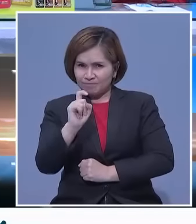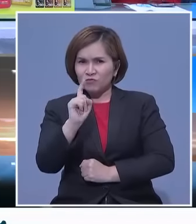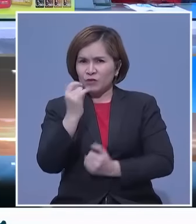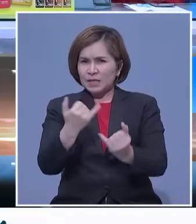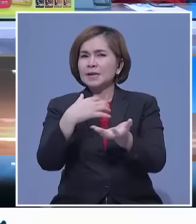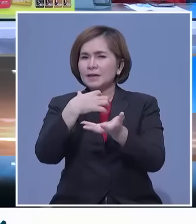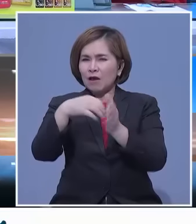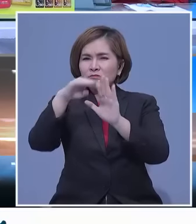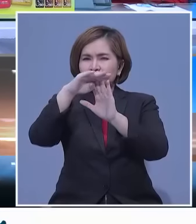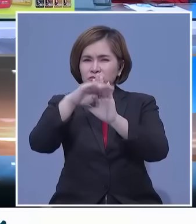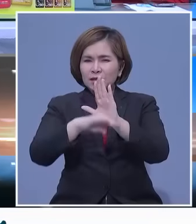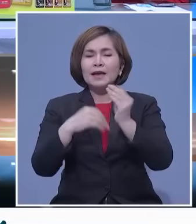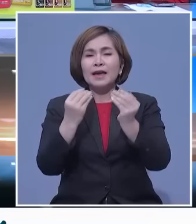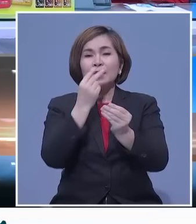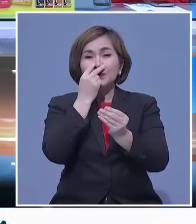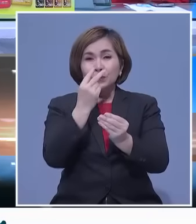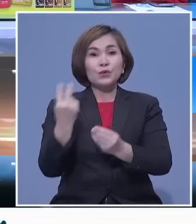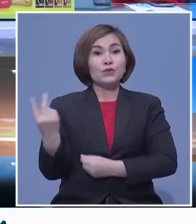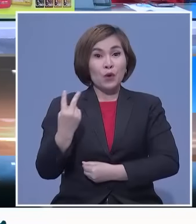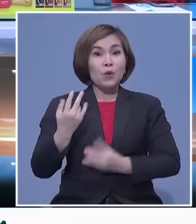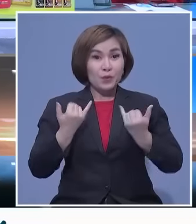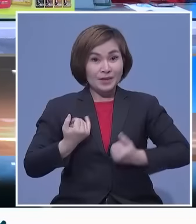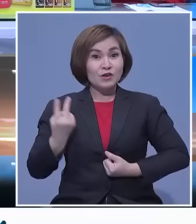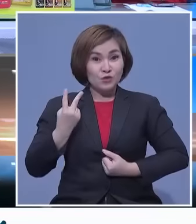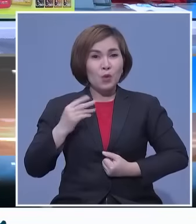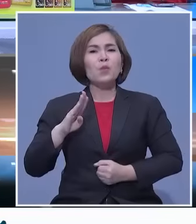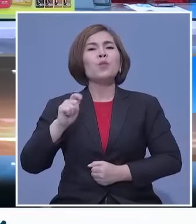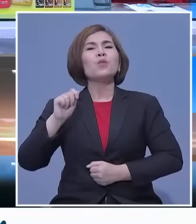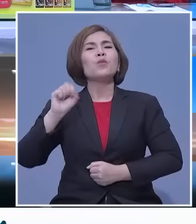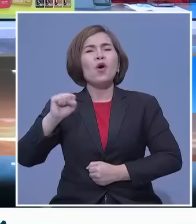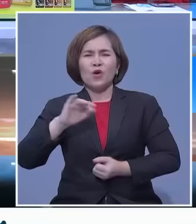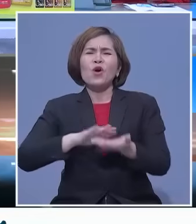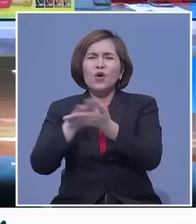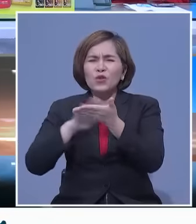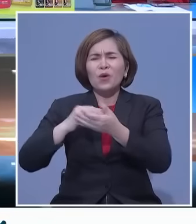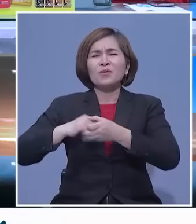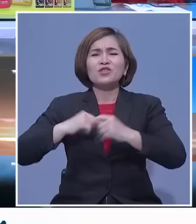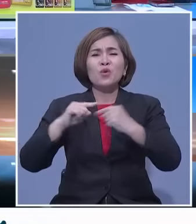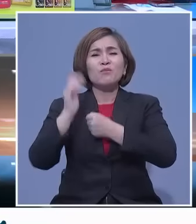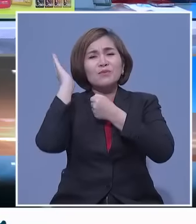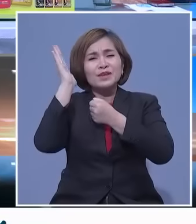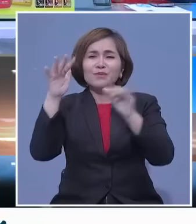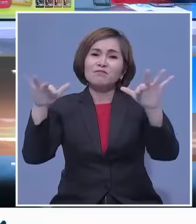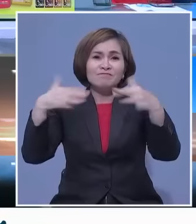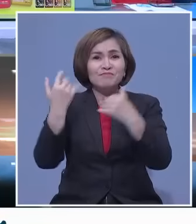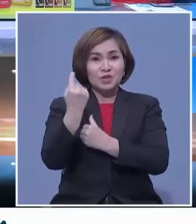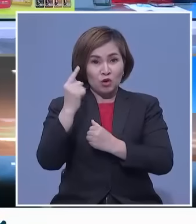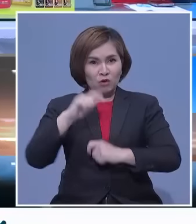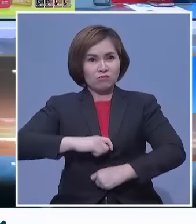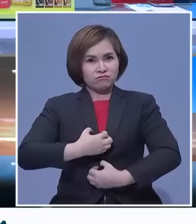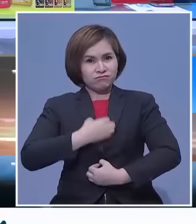ๆนะครับเดี๋ยวจะถอดรหัสกับบอสน้องบอสอาร์มนะเป็นบอสเป่าคะผมเป็นพรีเซ็นเตอร์ได้มเป็นแค่พรีเซ็นเตอร์เหรอเออแต่ว่าต้องใส่สูตรนะพี่